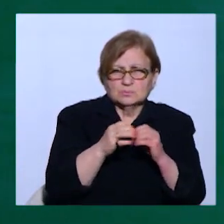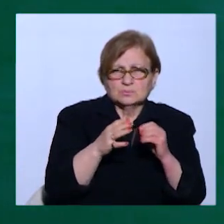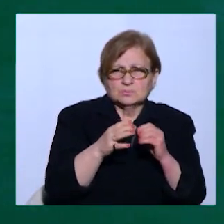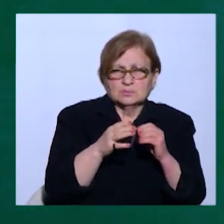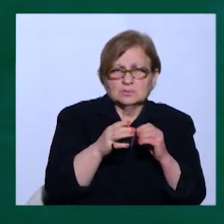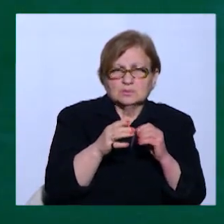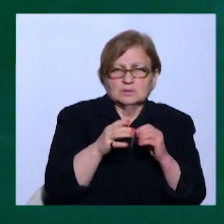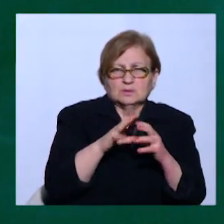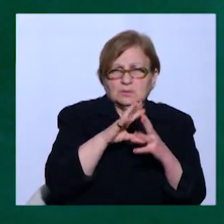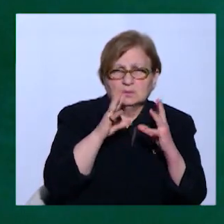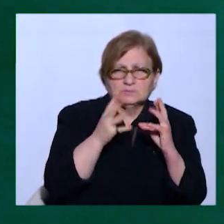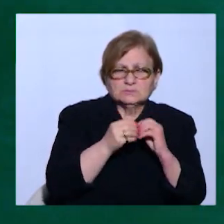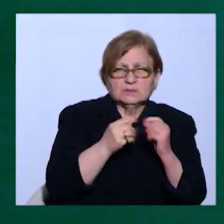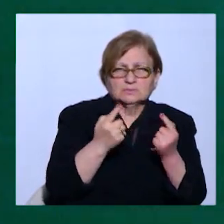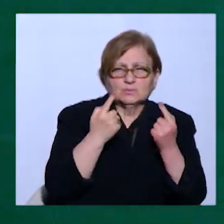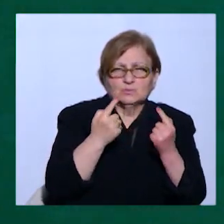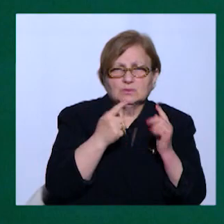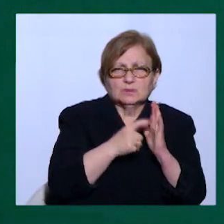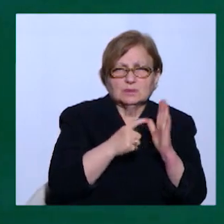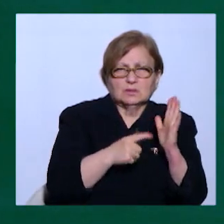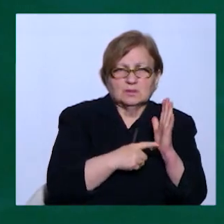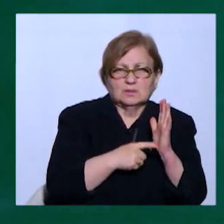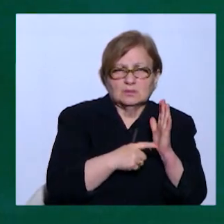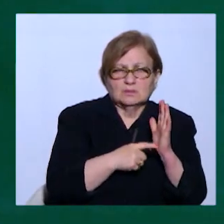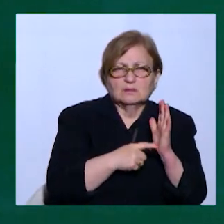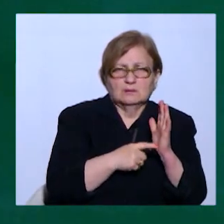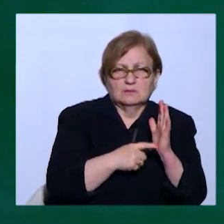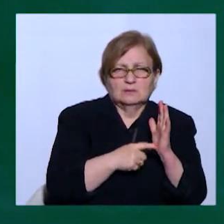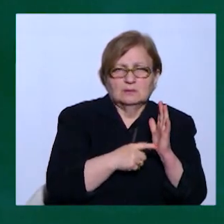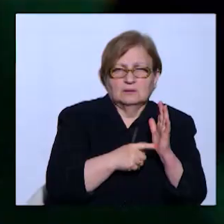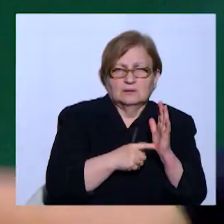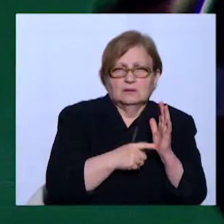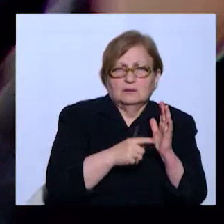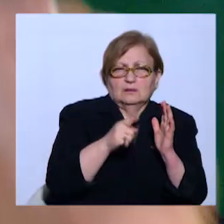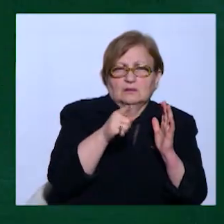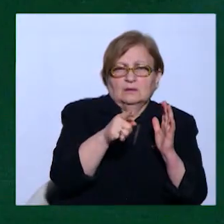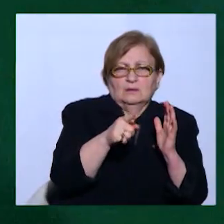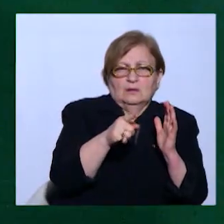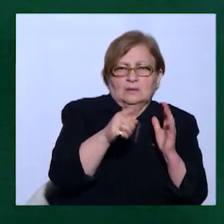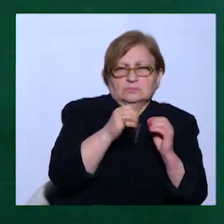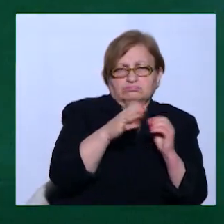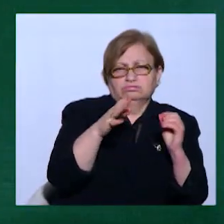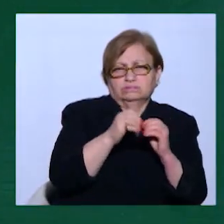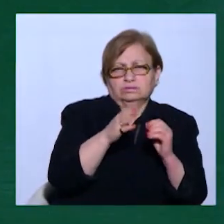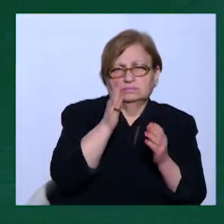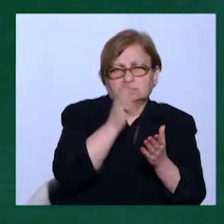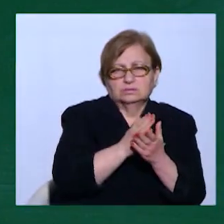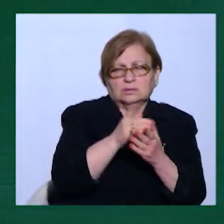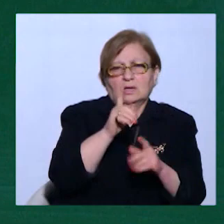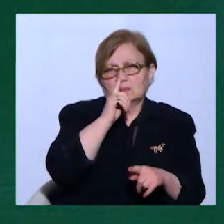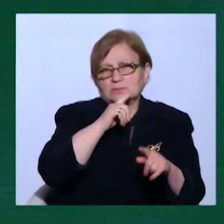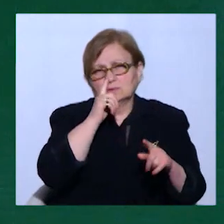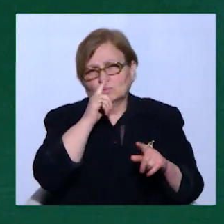ჯერადი. საერთო უდიდესი გამყოფი მაგათი იქნება, რა თქმა უნდა, 15 და არ გინდა ამდენი ტყვილი